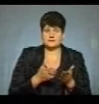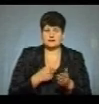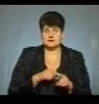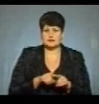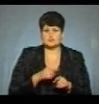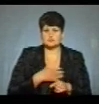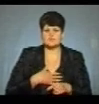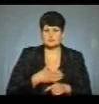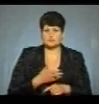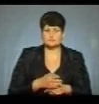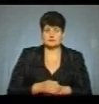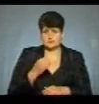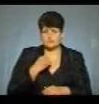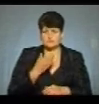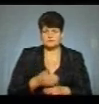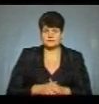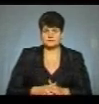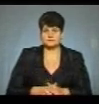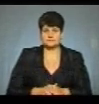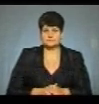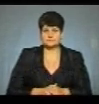також хвилює. Дякую.